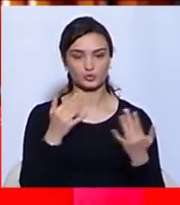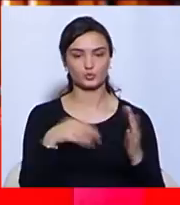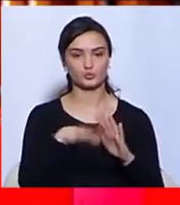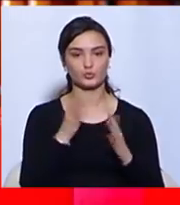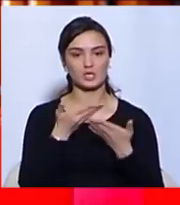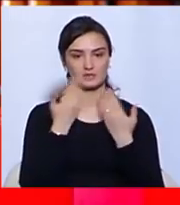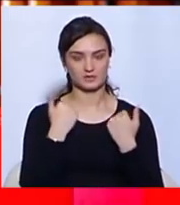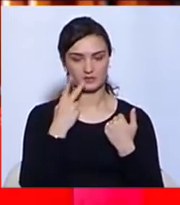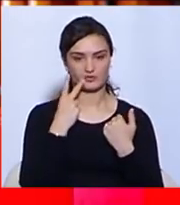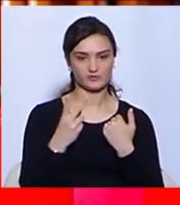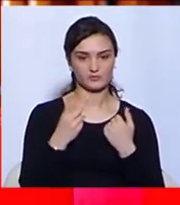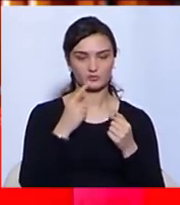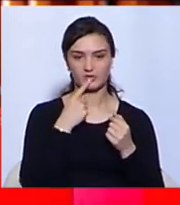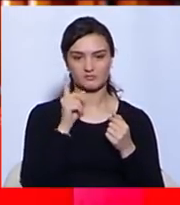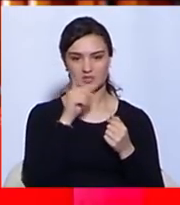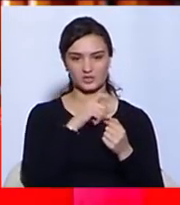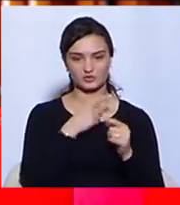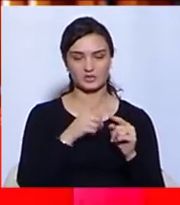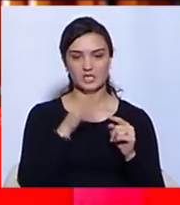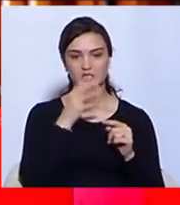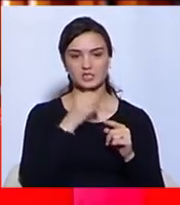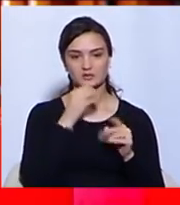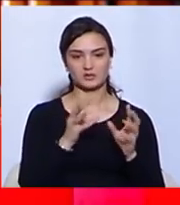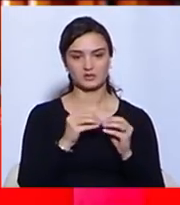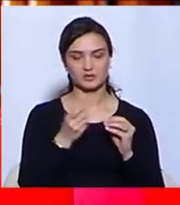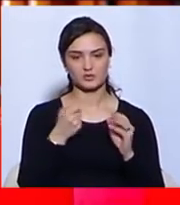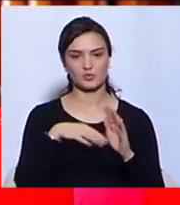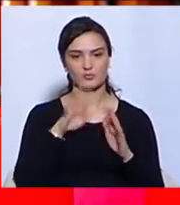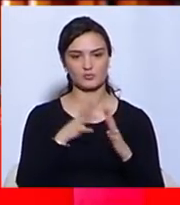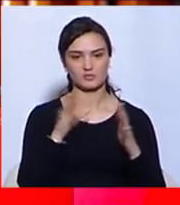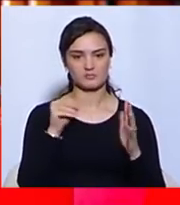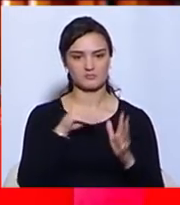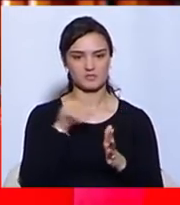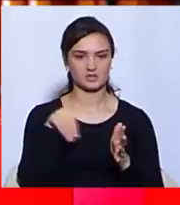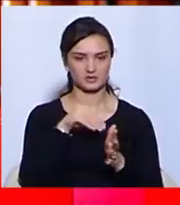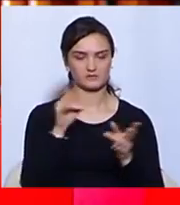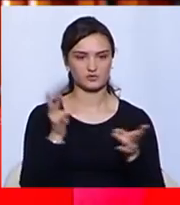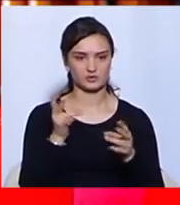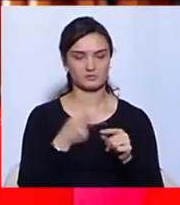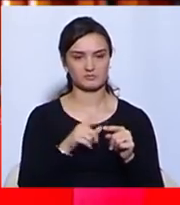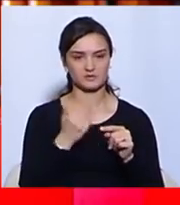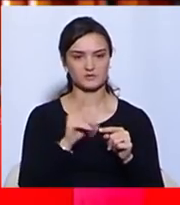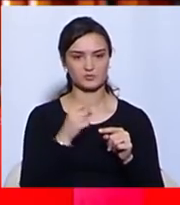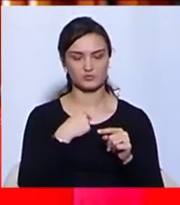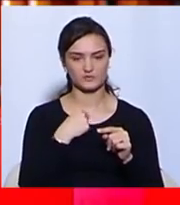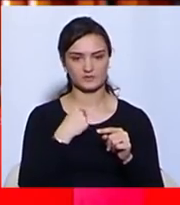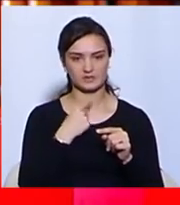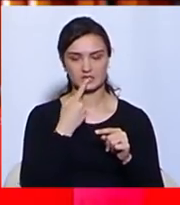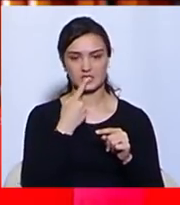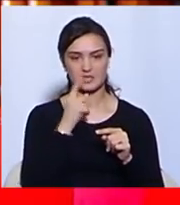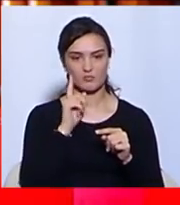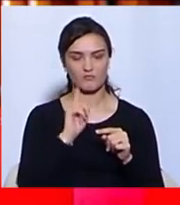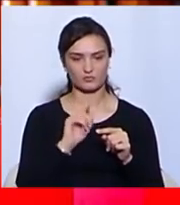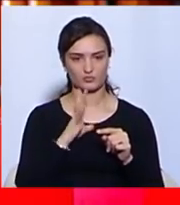უფრო ადვილად გვეჩვენებოდა მლაშე, ასაკთან ერთად ცოტა უფრო მეტი მარილის დაყლა რა გვჭირდება იმისათვის, რომ ჩვენ